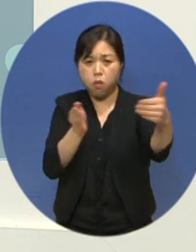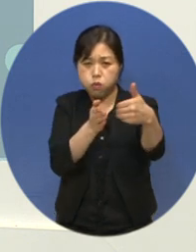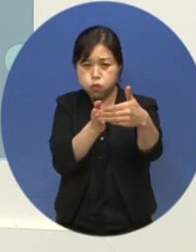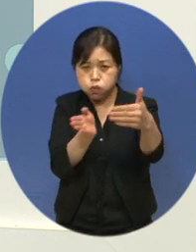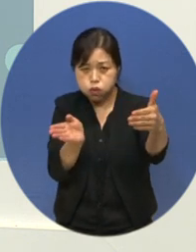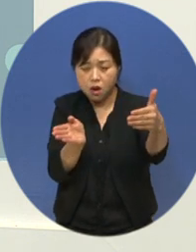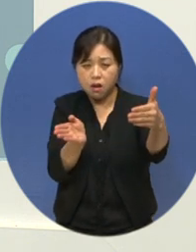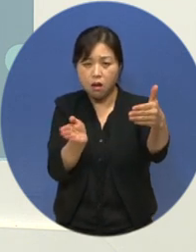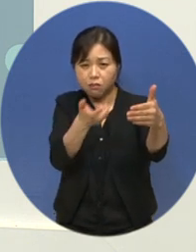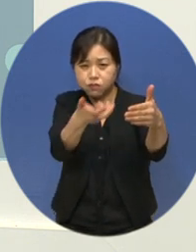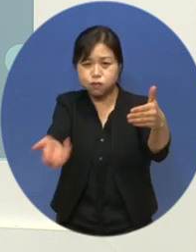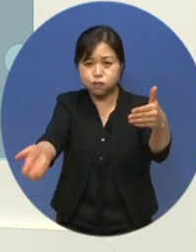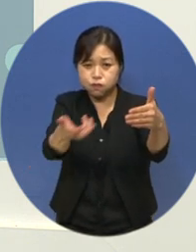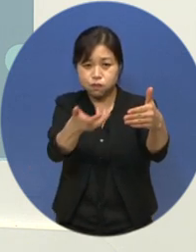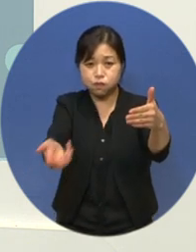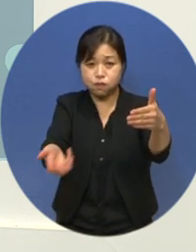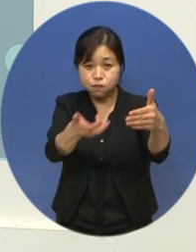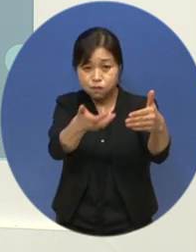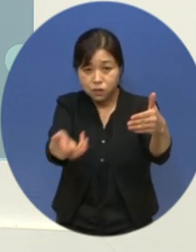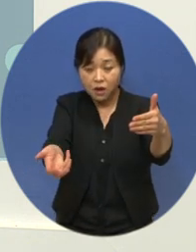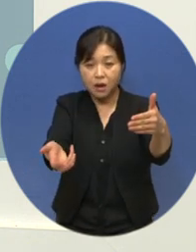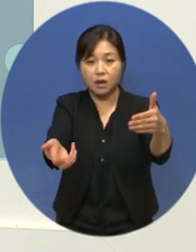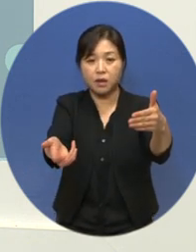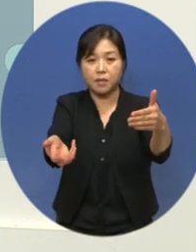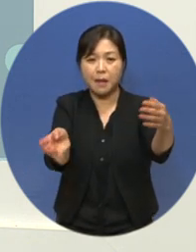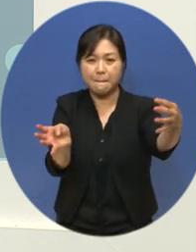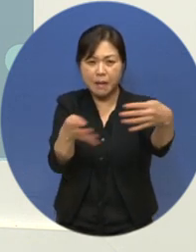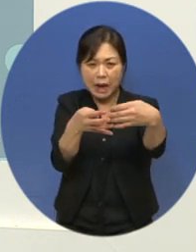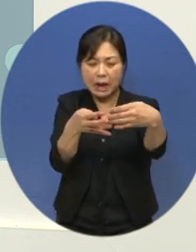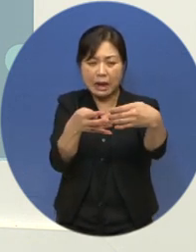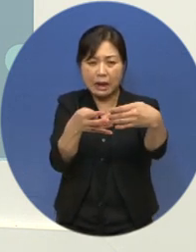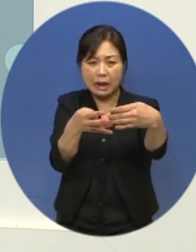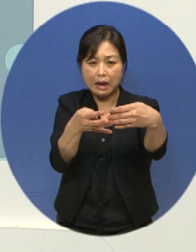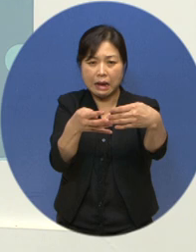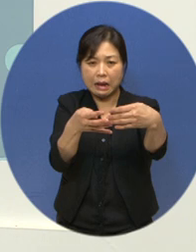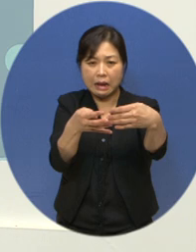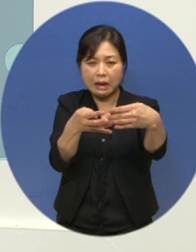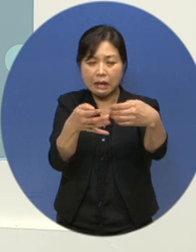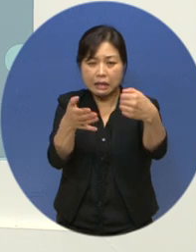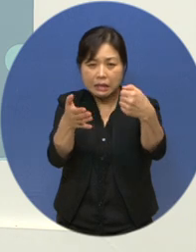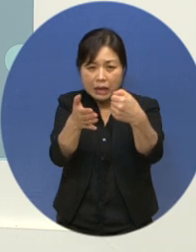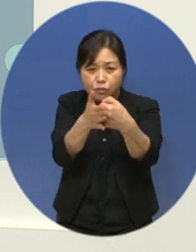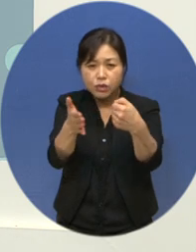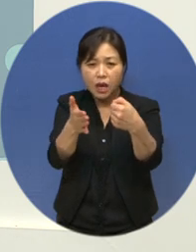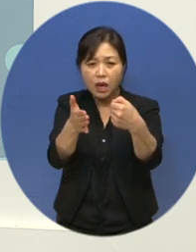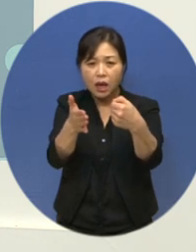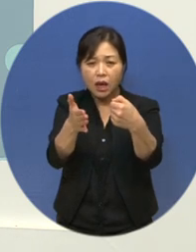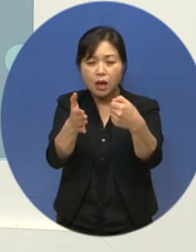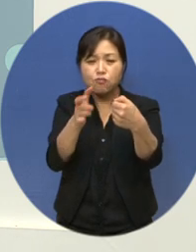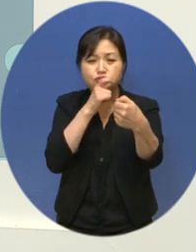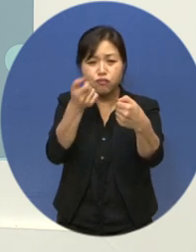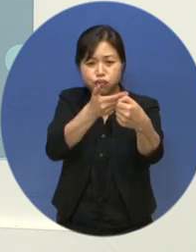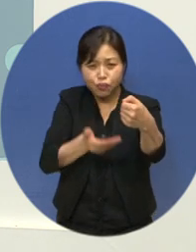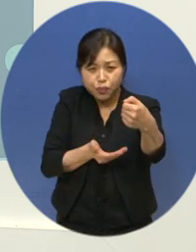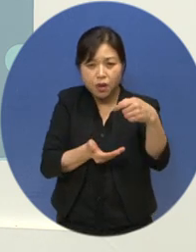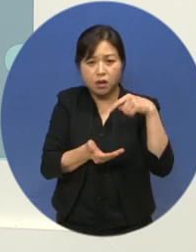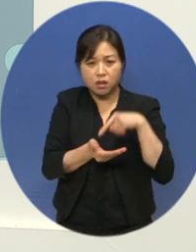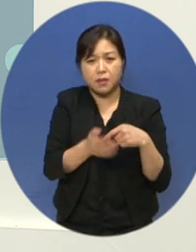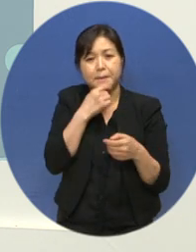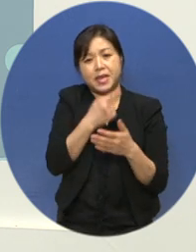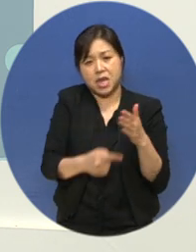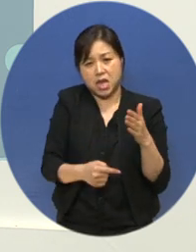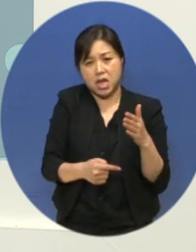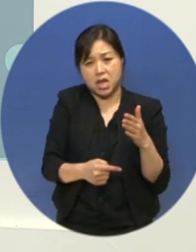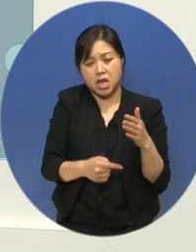그때 므 로 인한 소희 뭐 방류 에 문제의 매매 뭐 여러가지